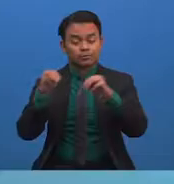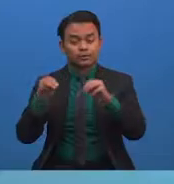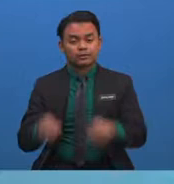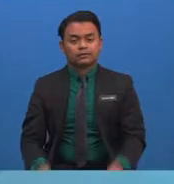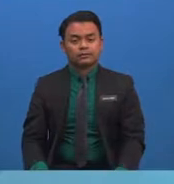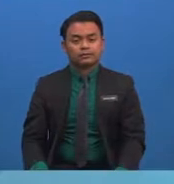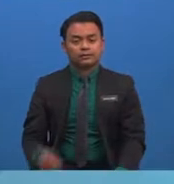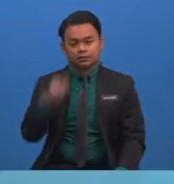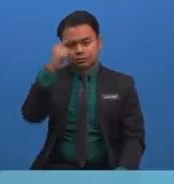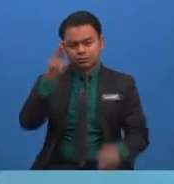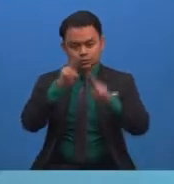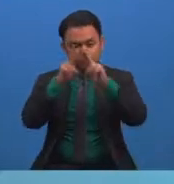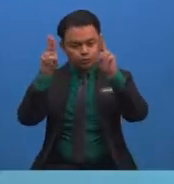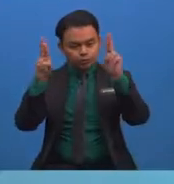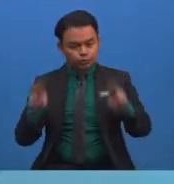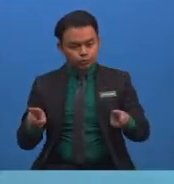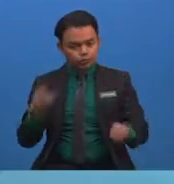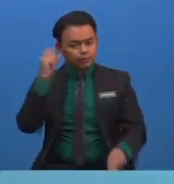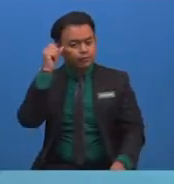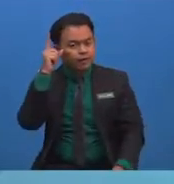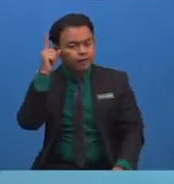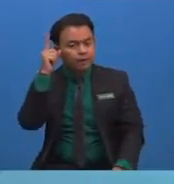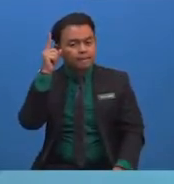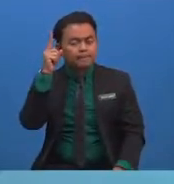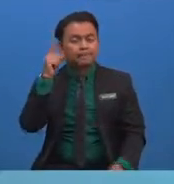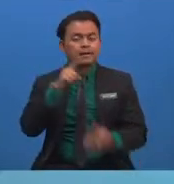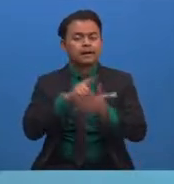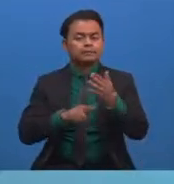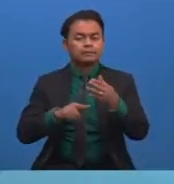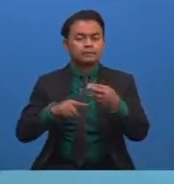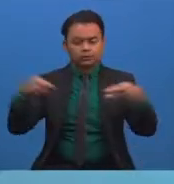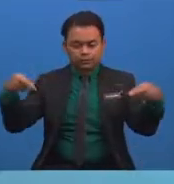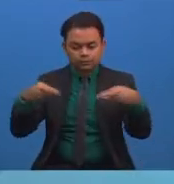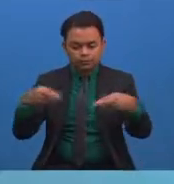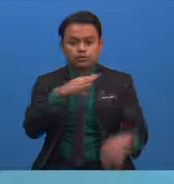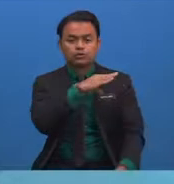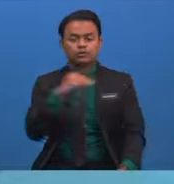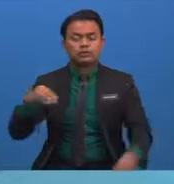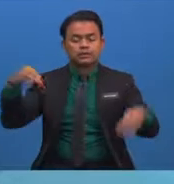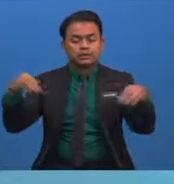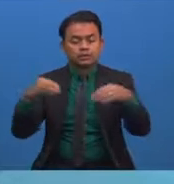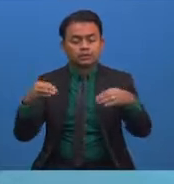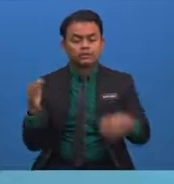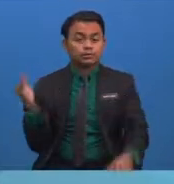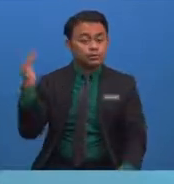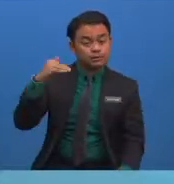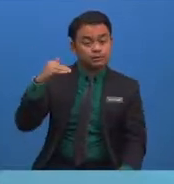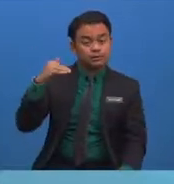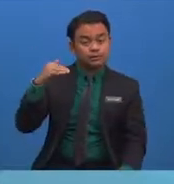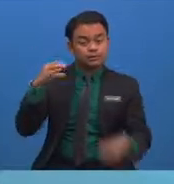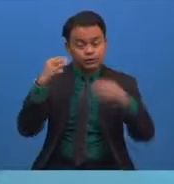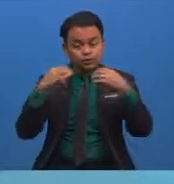Murid-murid, bagi menguji kefahaman kamu mengenai merebus dan mencelur, mari kita cuba menjawab beberapa